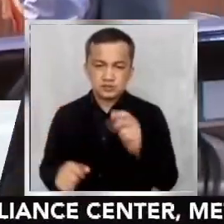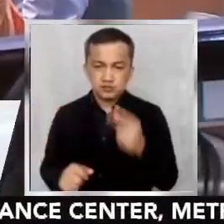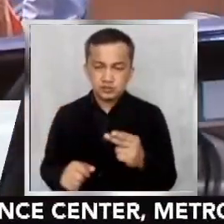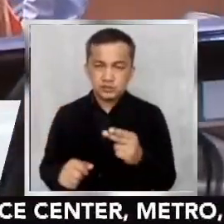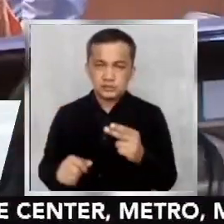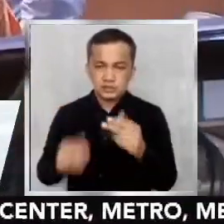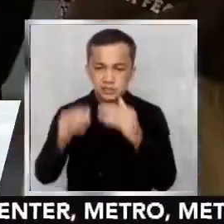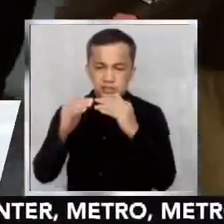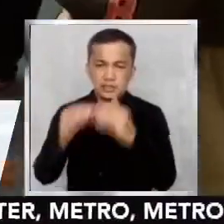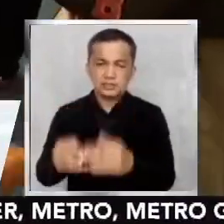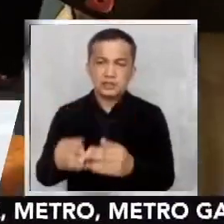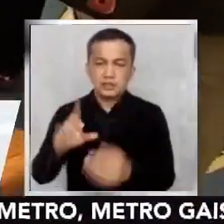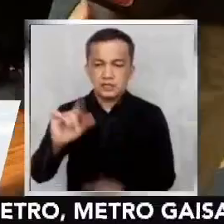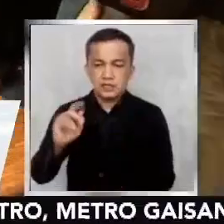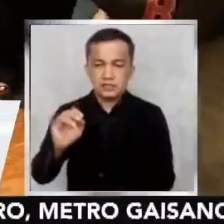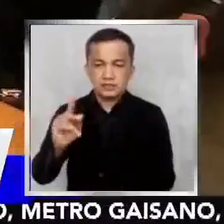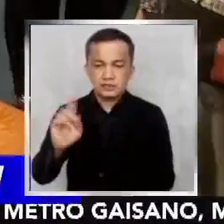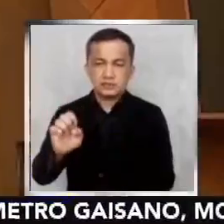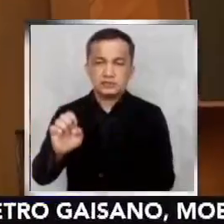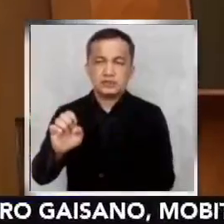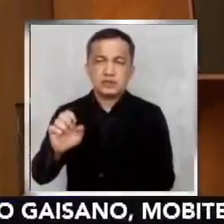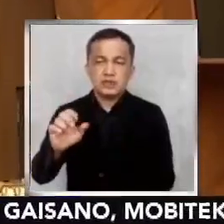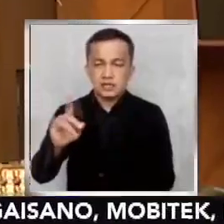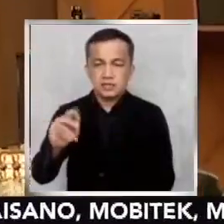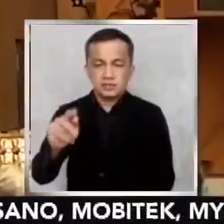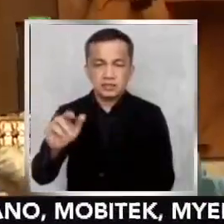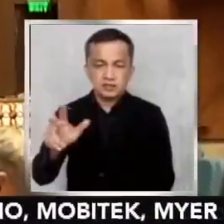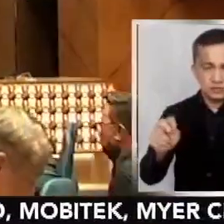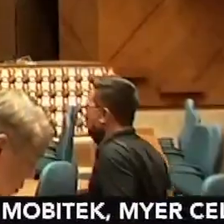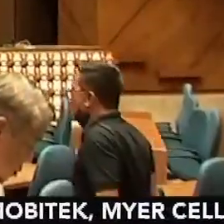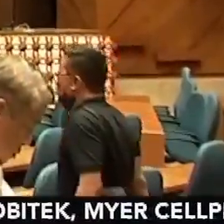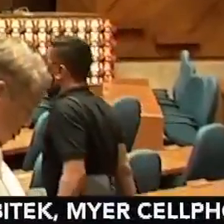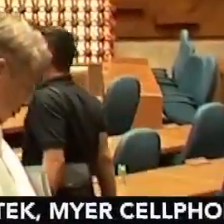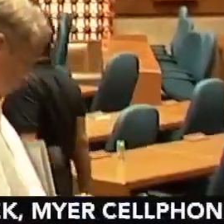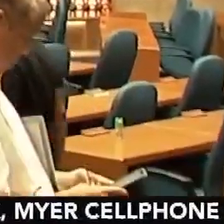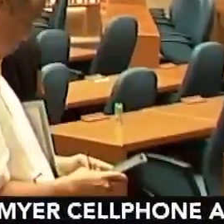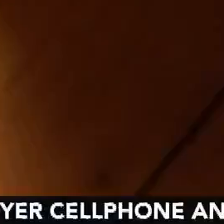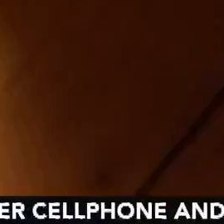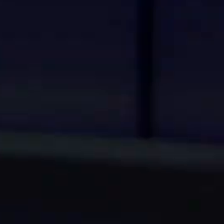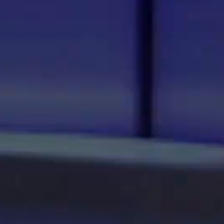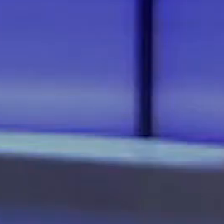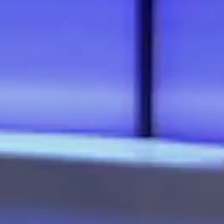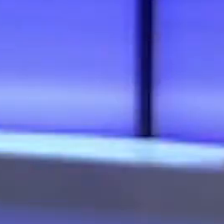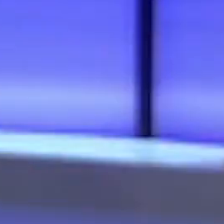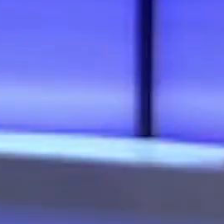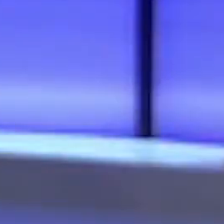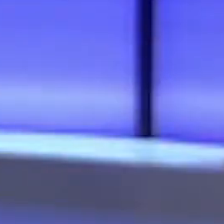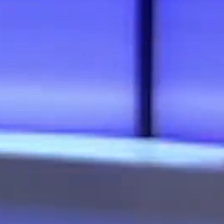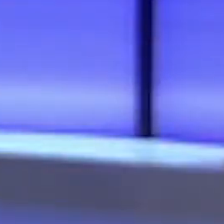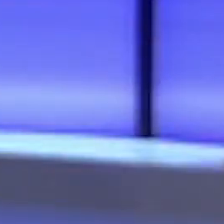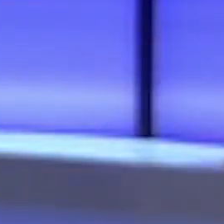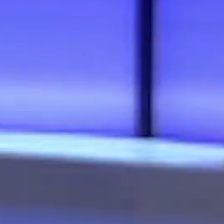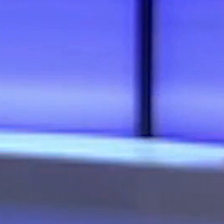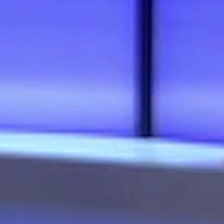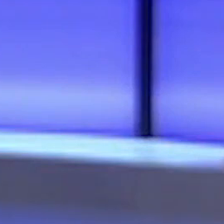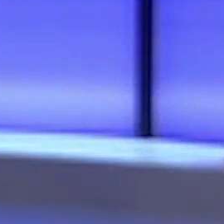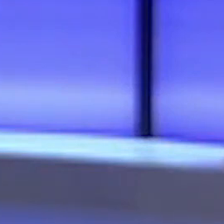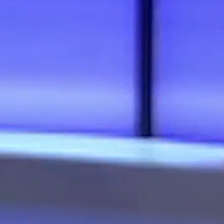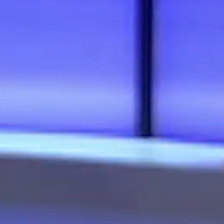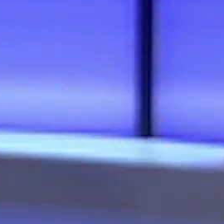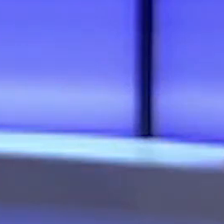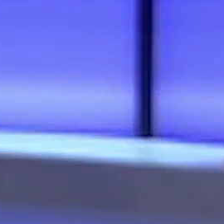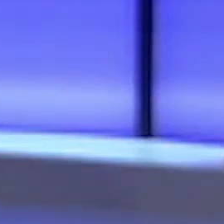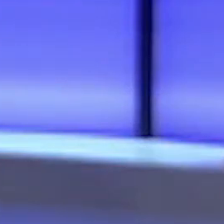kamera. Essential personnel na lang ang papayagang makapasok. Good news mga kapuso! Maaari